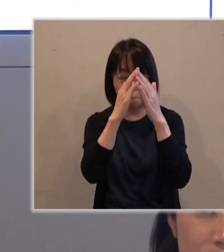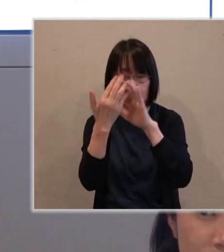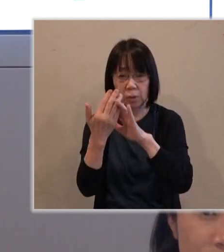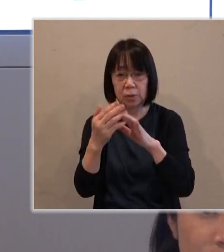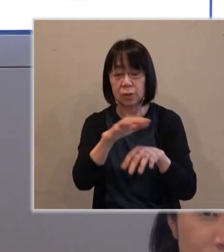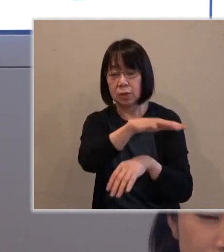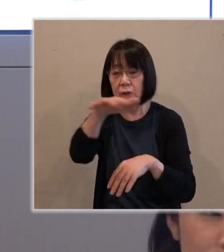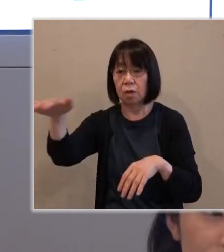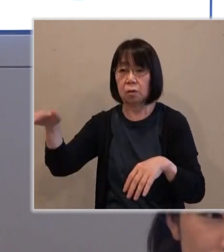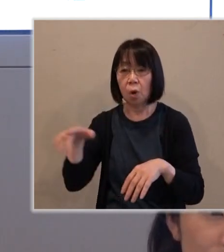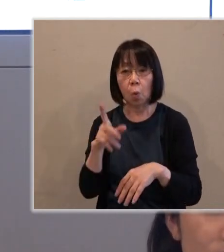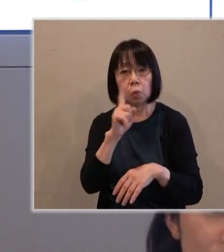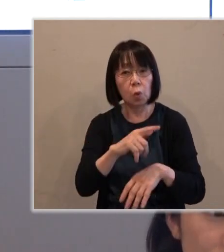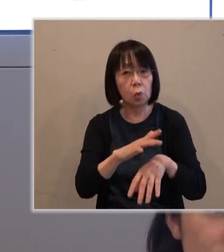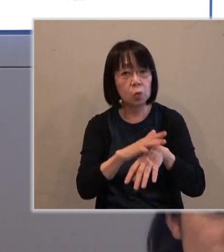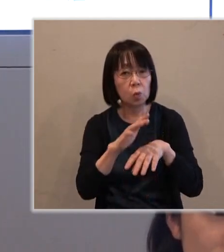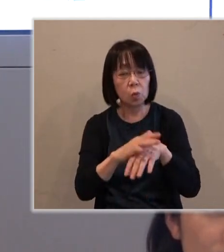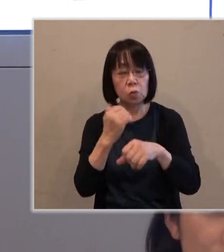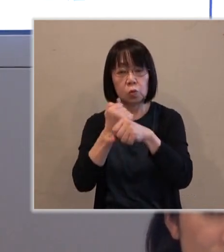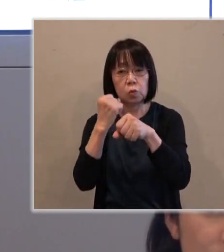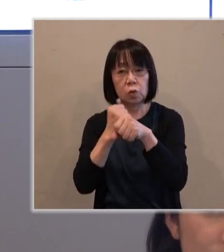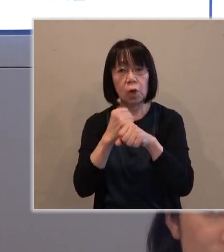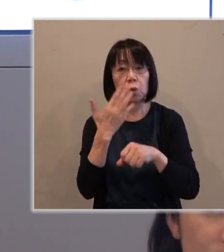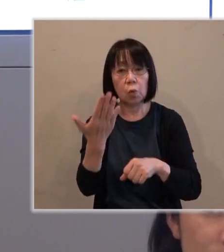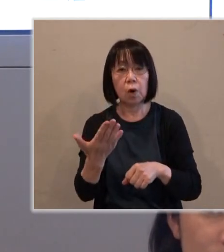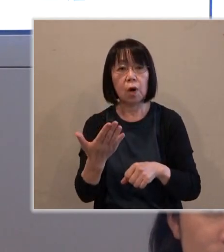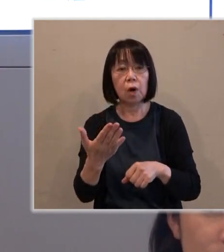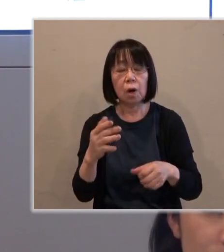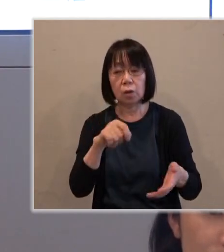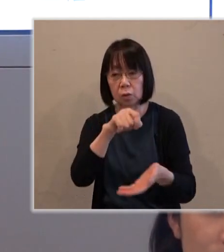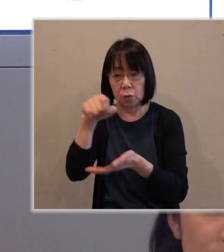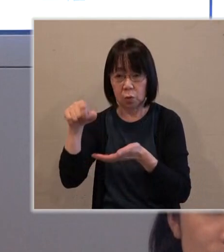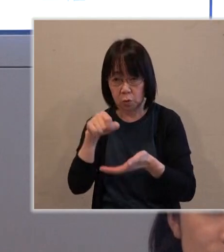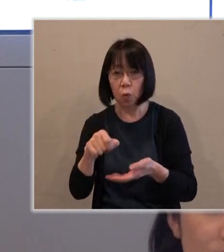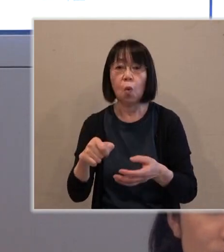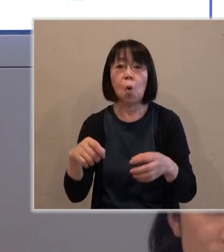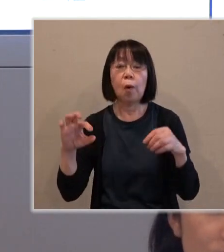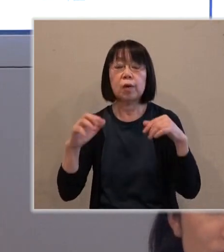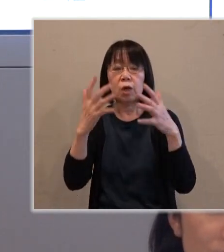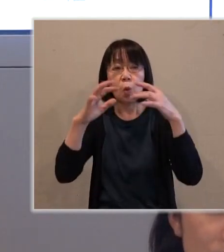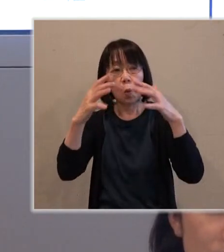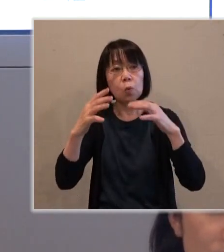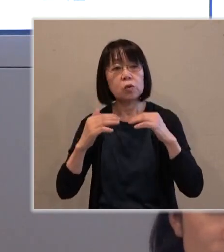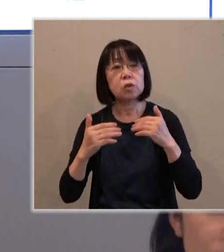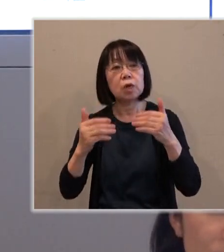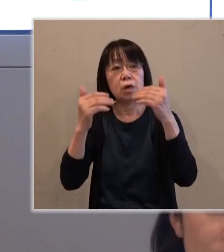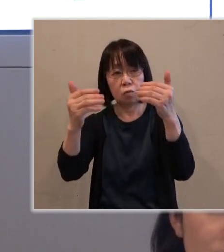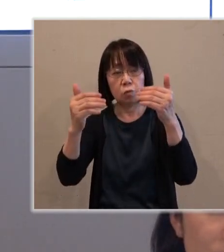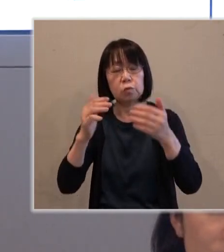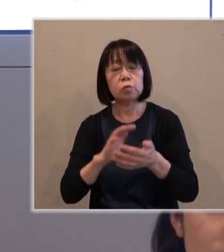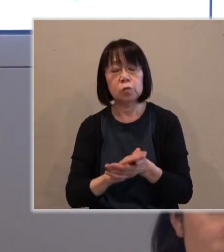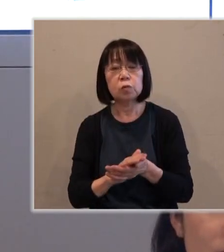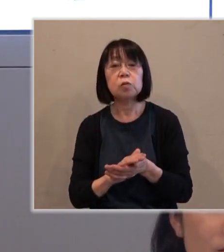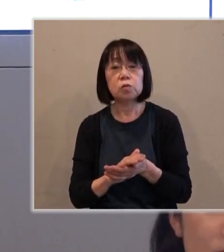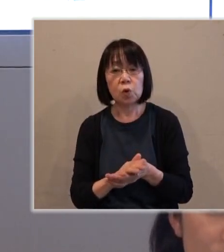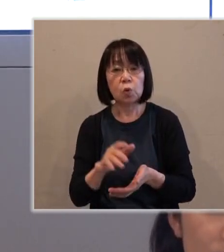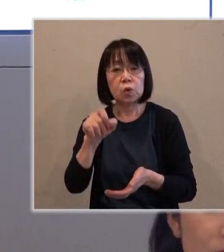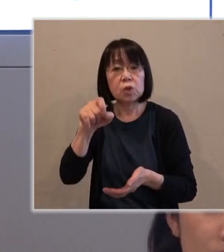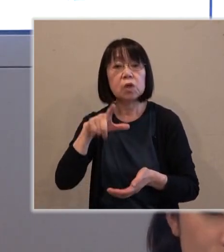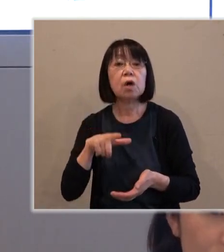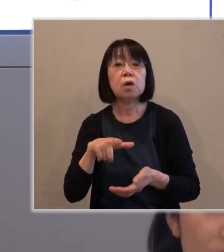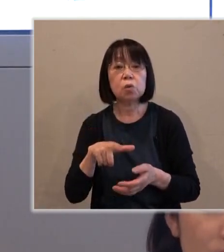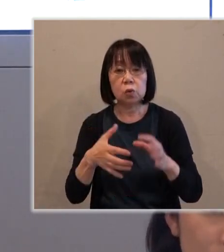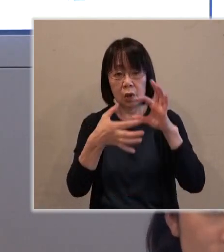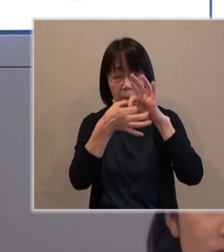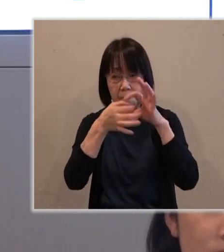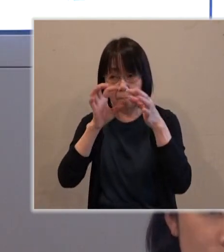度設計していくのかというふうな話があったり、まあ、そういうところについて議論していくっていうふうな、そういった舞台としてオリンピック・パラリンピックを招致するのか